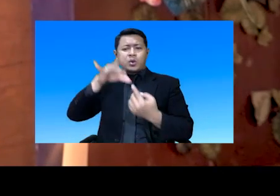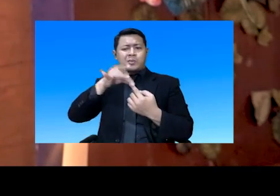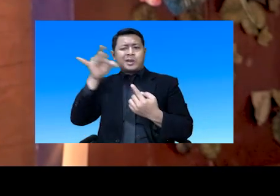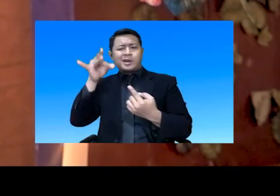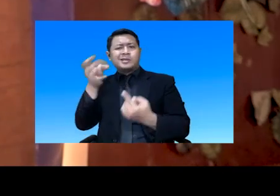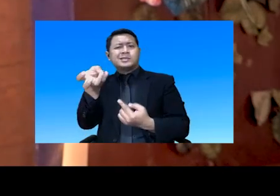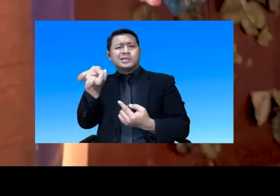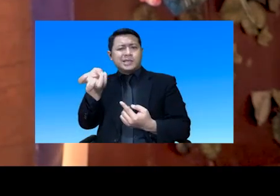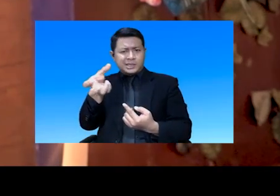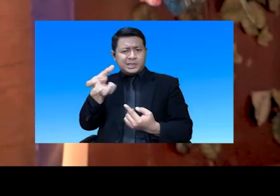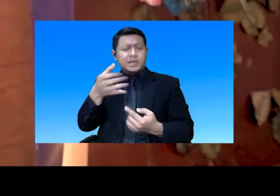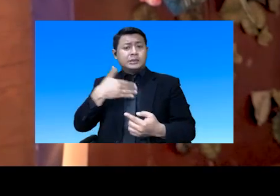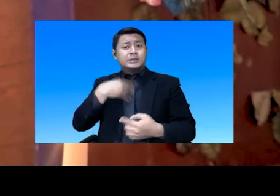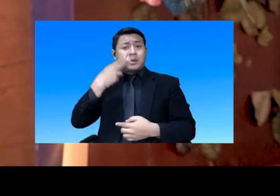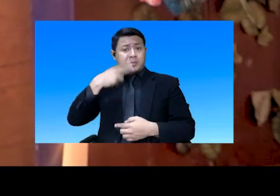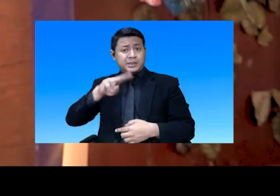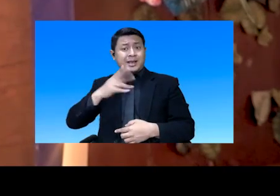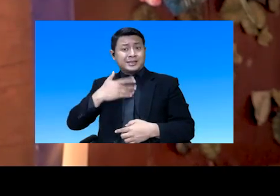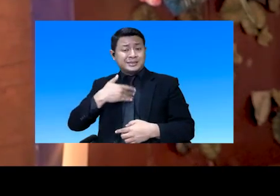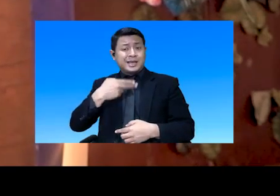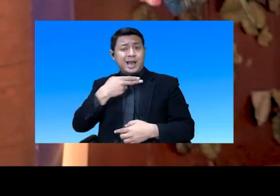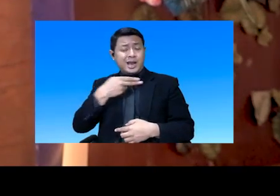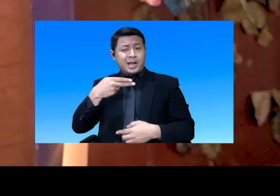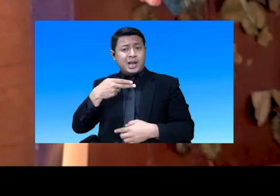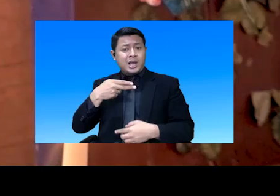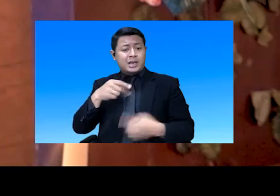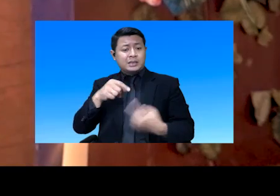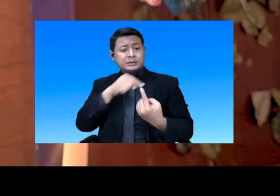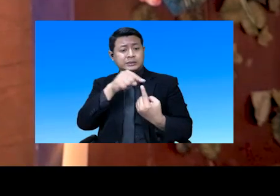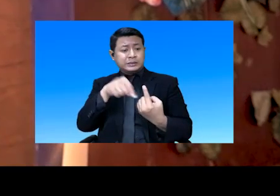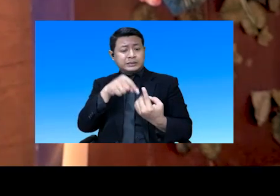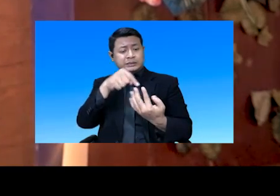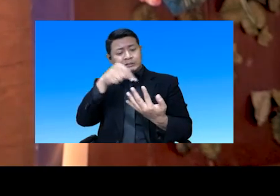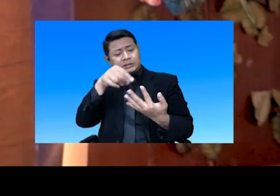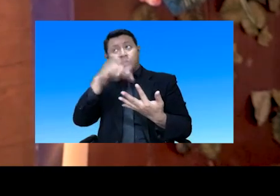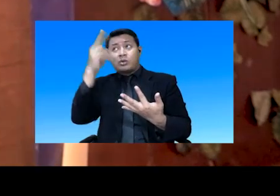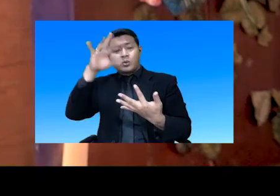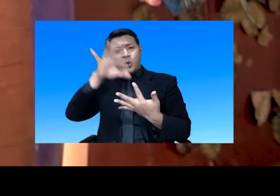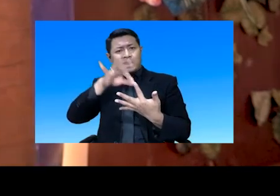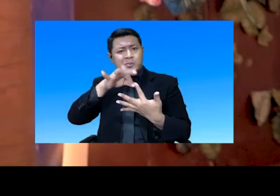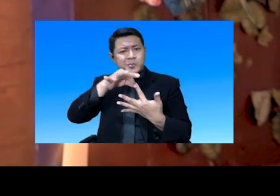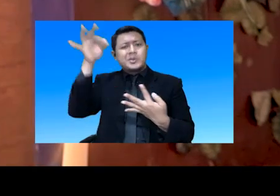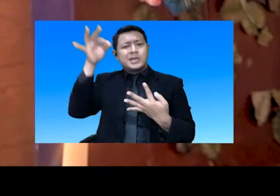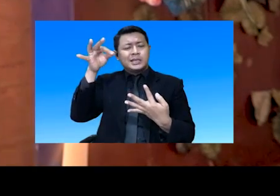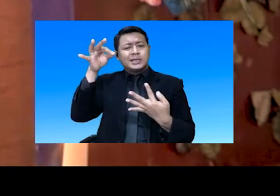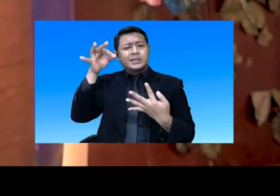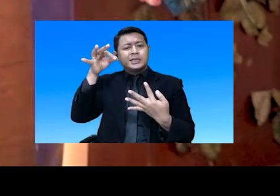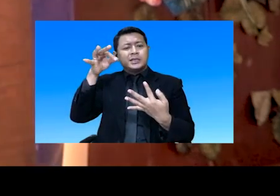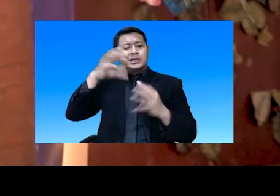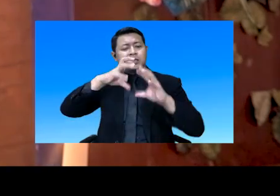Dan saya yakin bahwa saya adalah salah satu yang dipilih di atas bumi